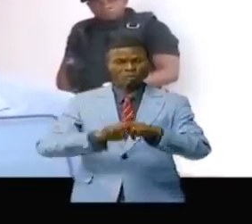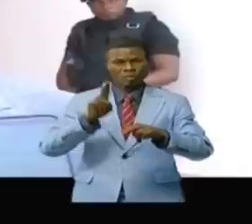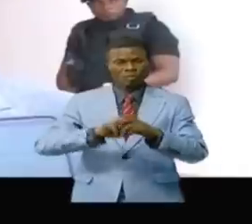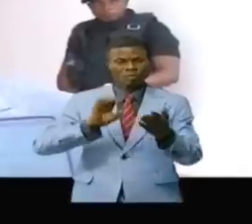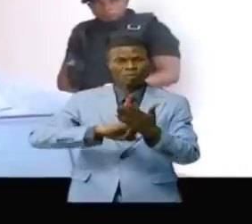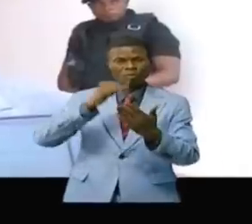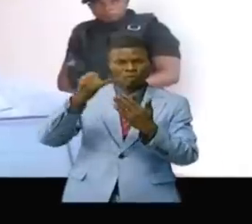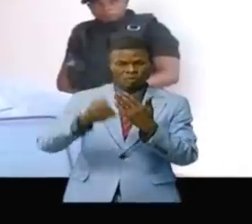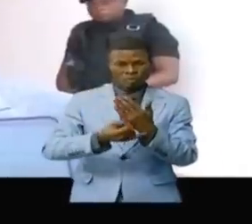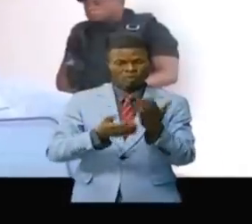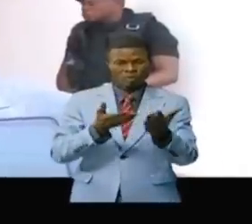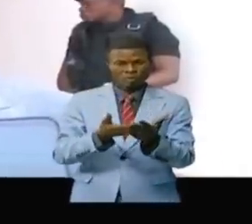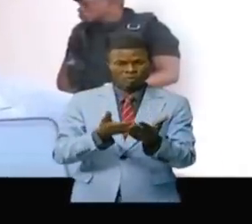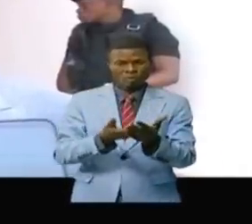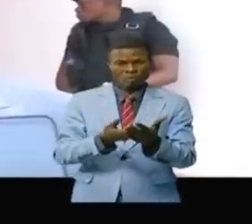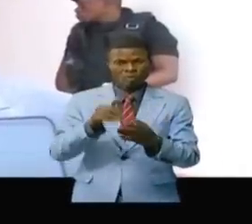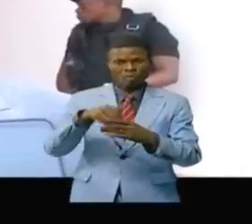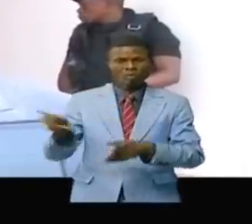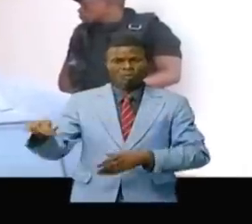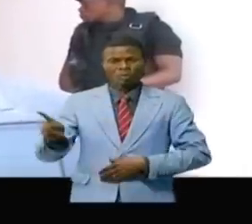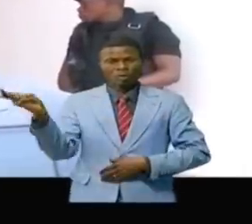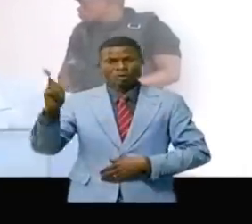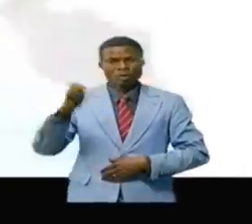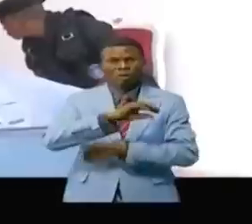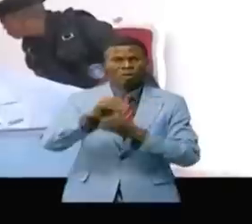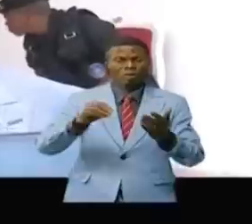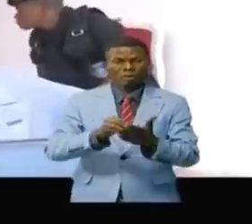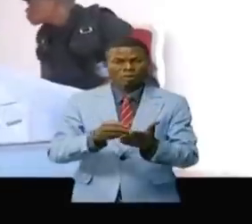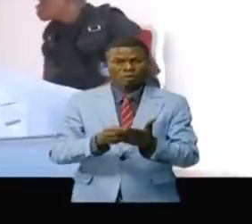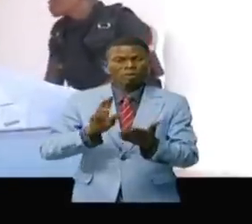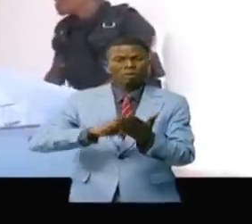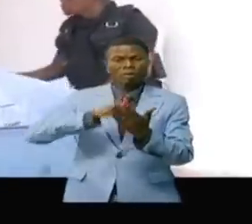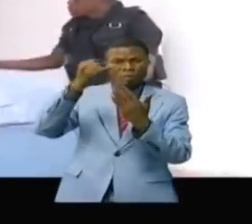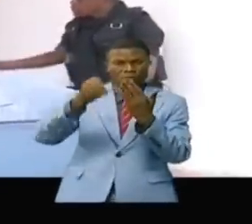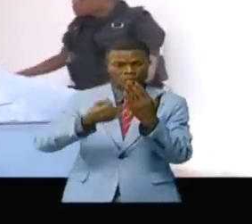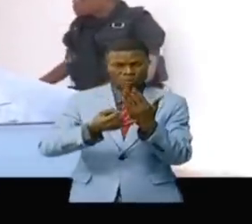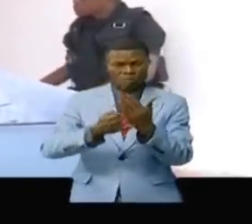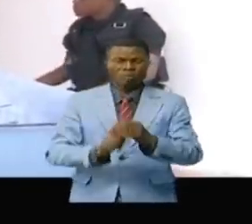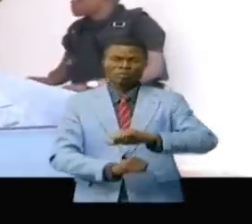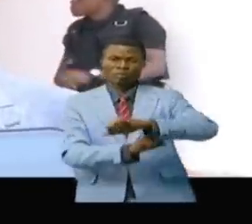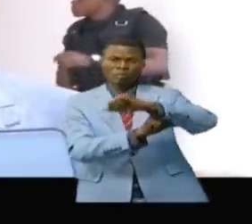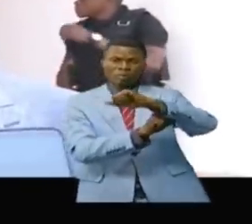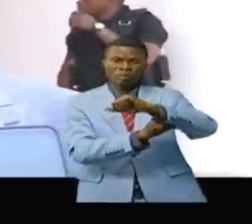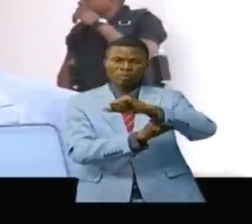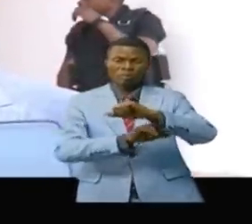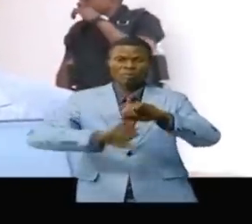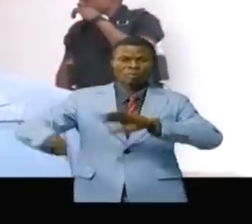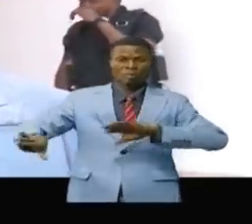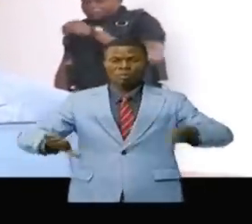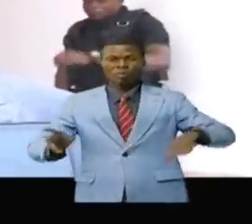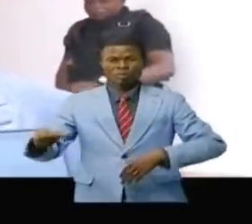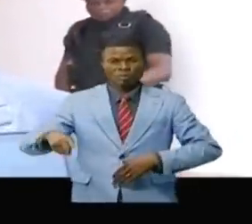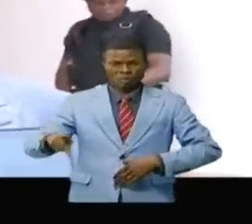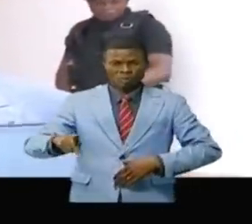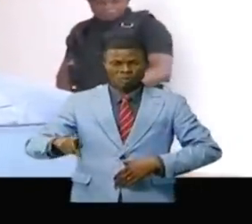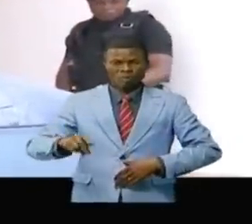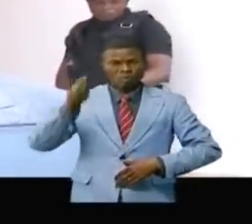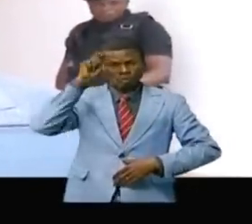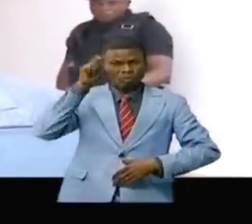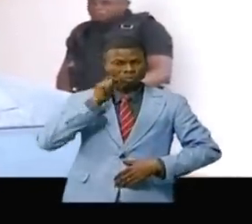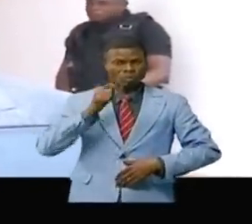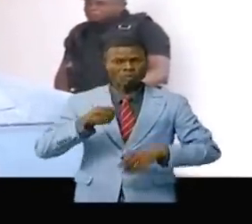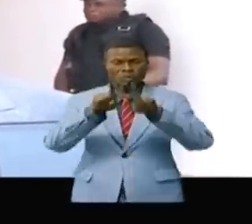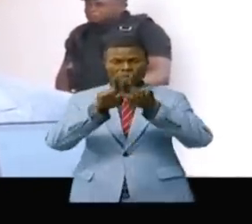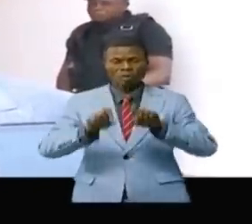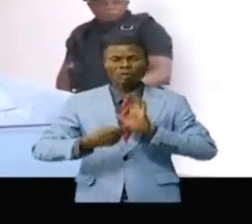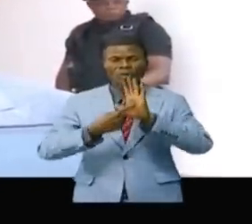projet dans la province du Kasaï central. Le projet d'appui à la décentralisation, genre et